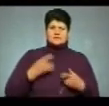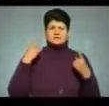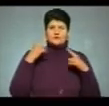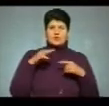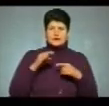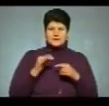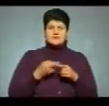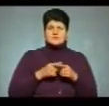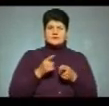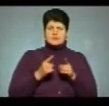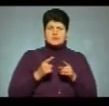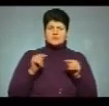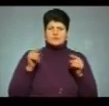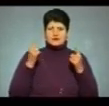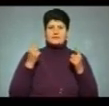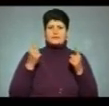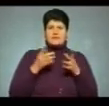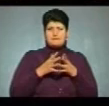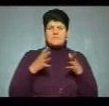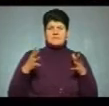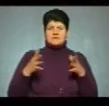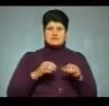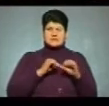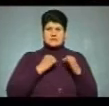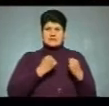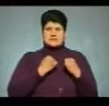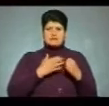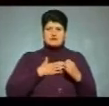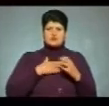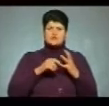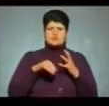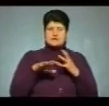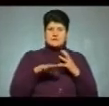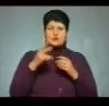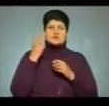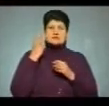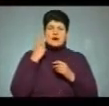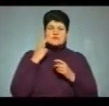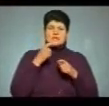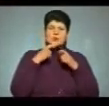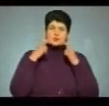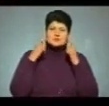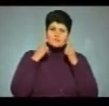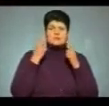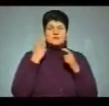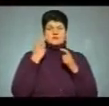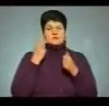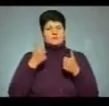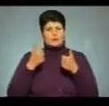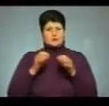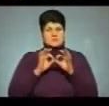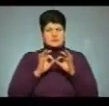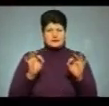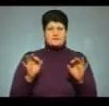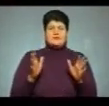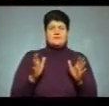напевно, дійсно, він створив найбільше, він захистив нашу землю. Завжди усміхнений, завжди з позитивом,